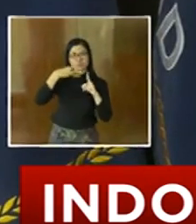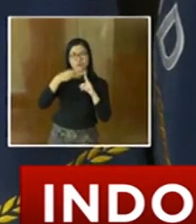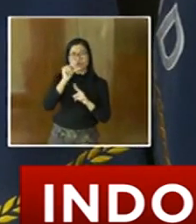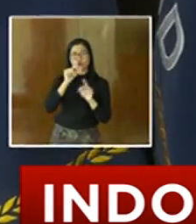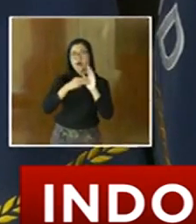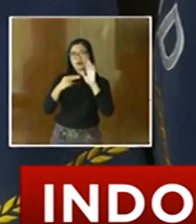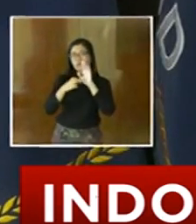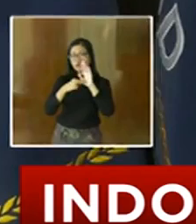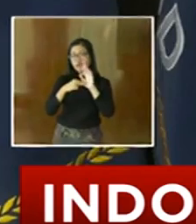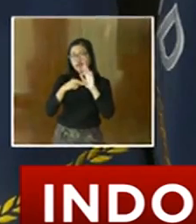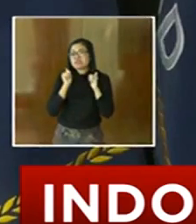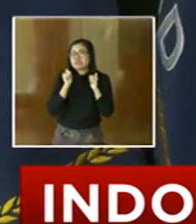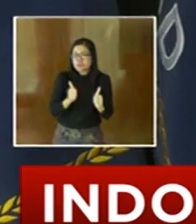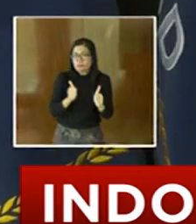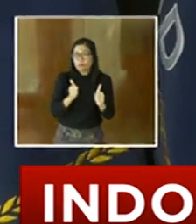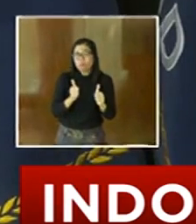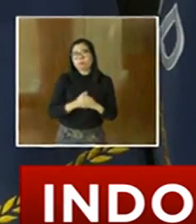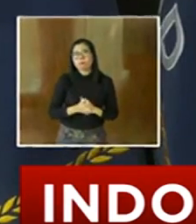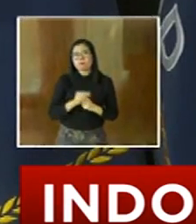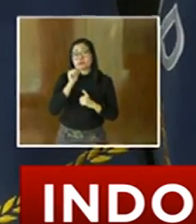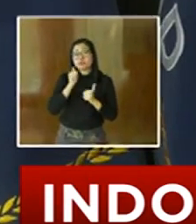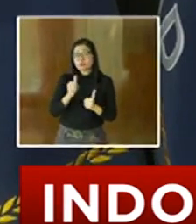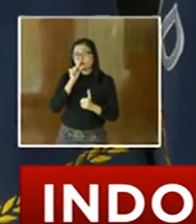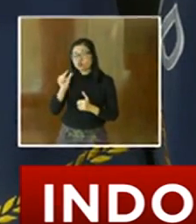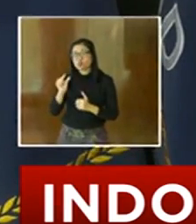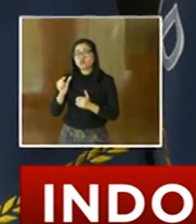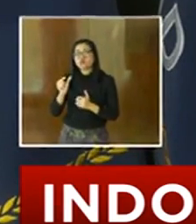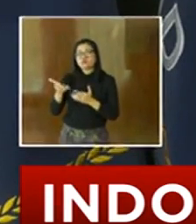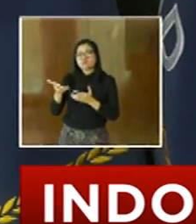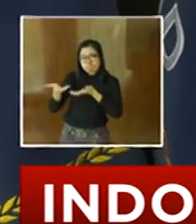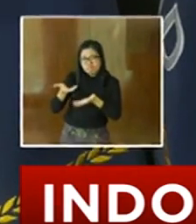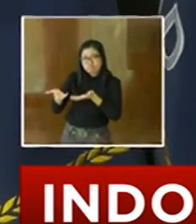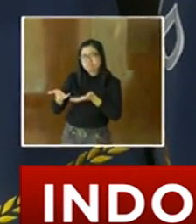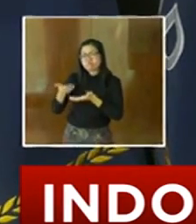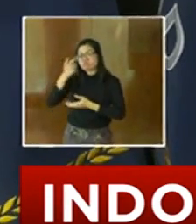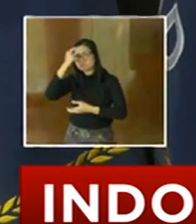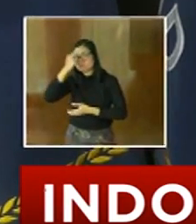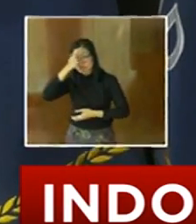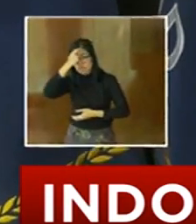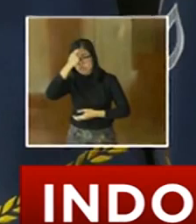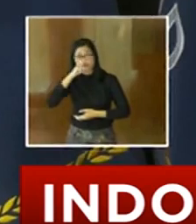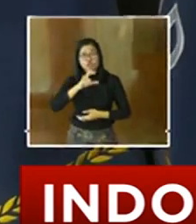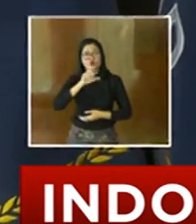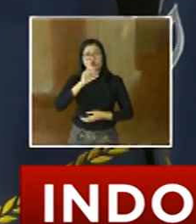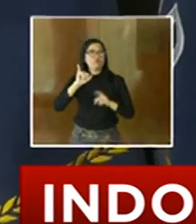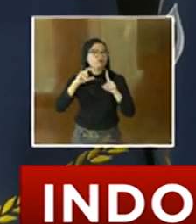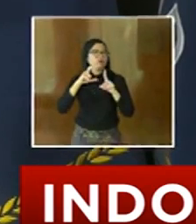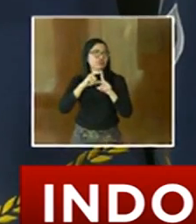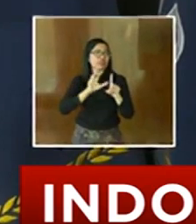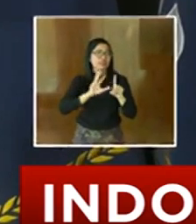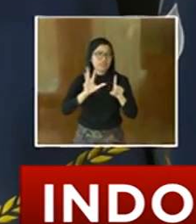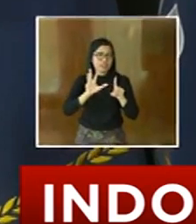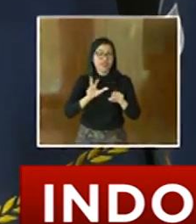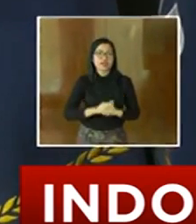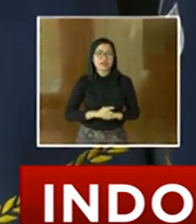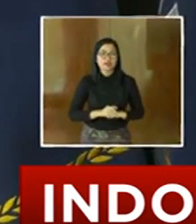siap juga untuk melaksanakan rawatan penderita kofit nineteen beberapa